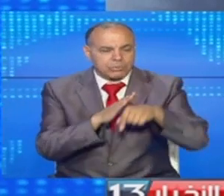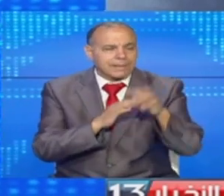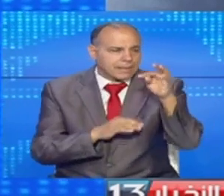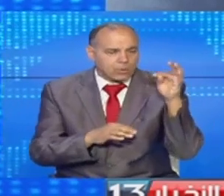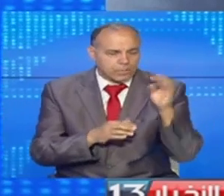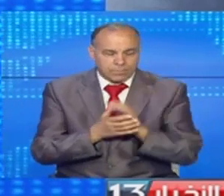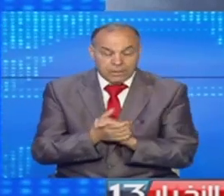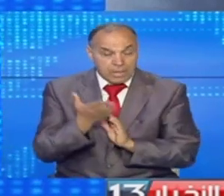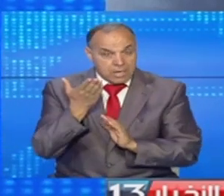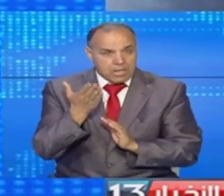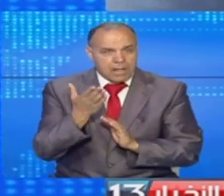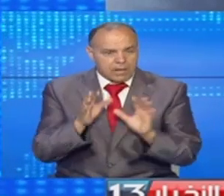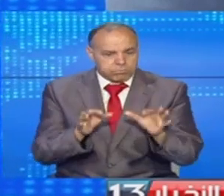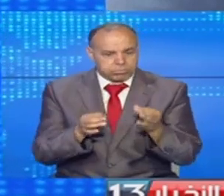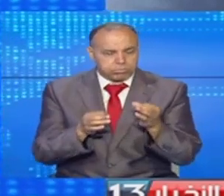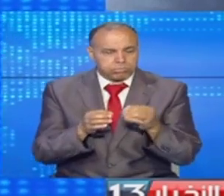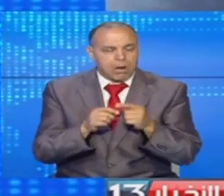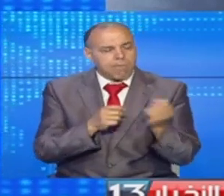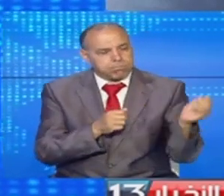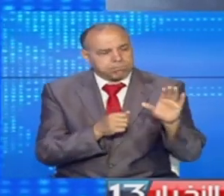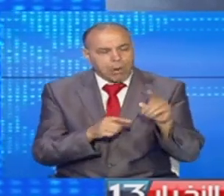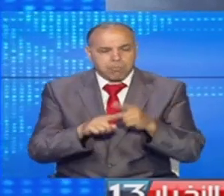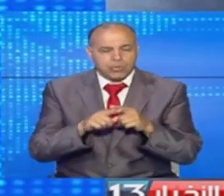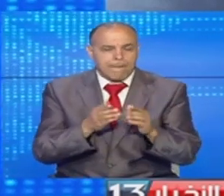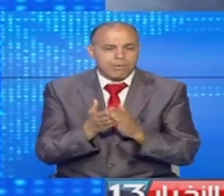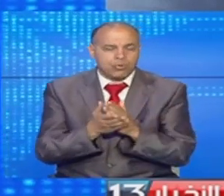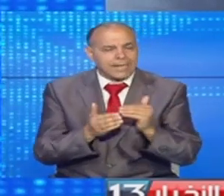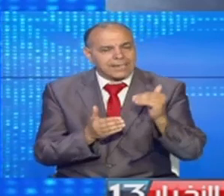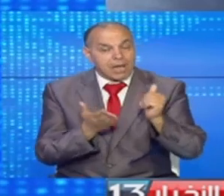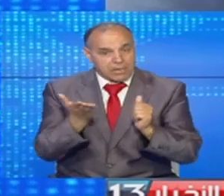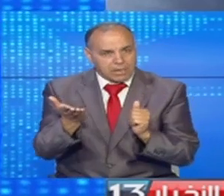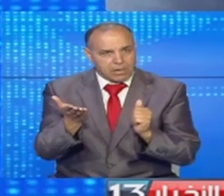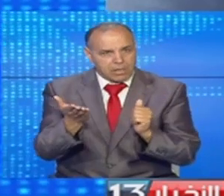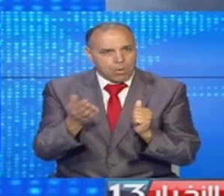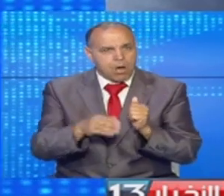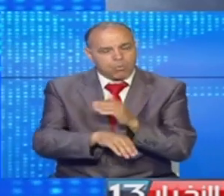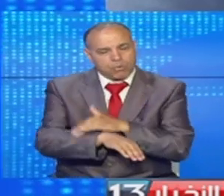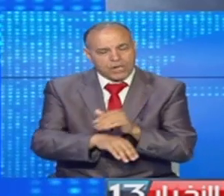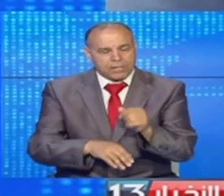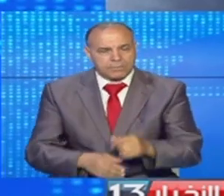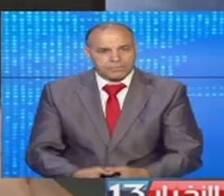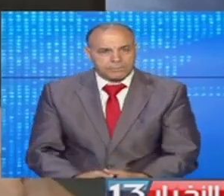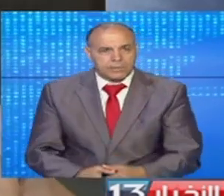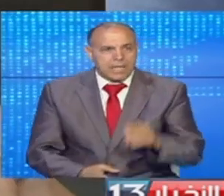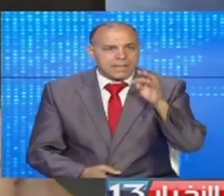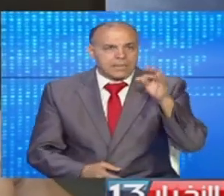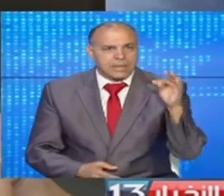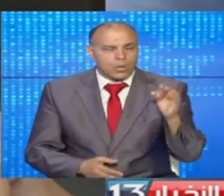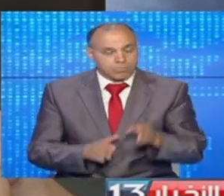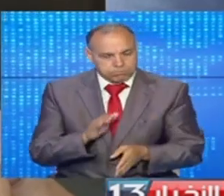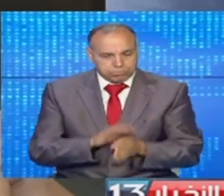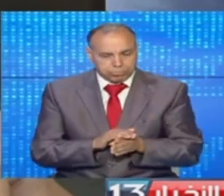تطاوين، ومن بينها إيجاد خطوط تمويل إضافية للمشاريع التنموية والمشغلة. تطاوين تم